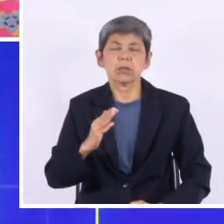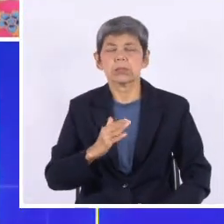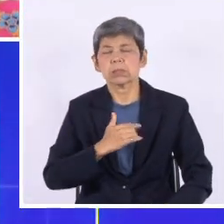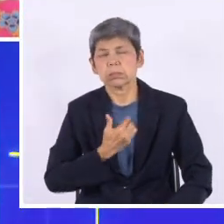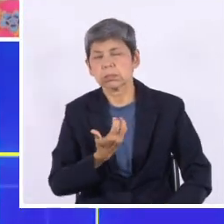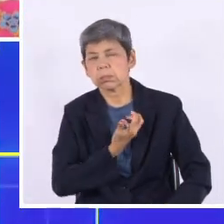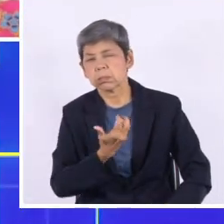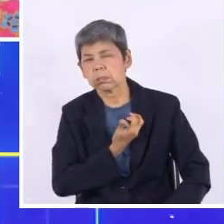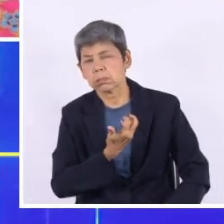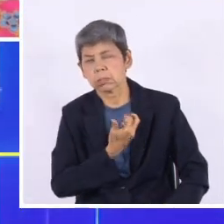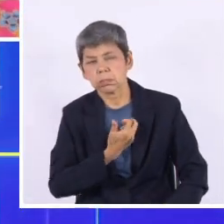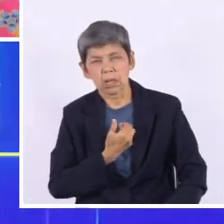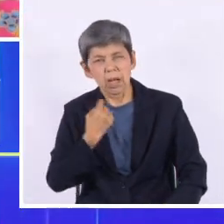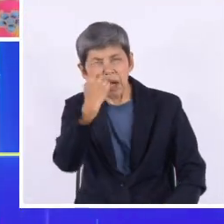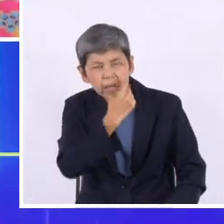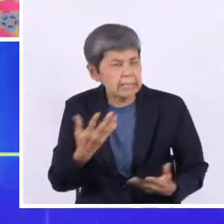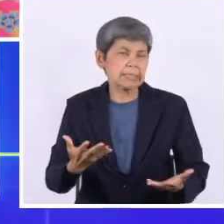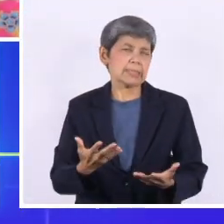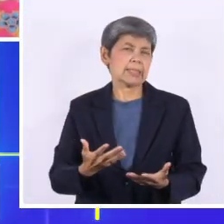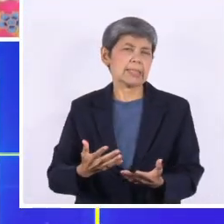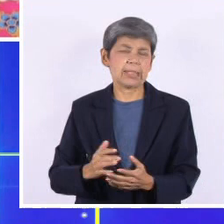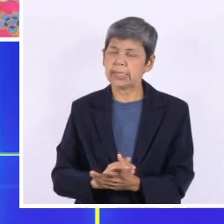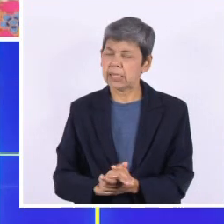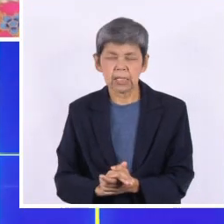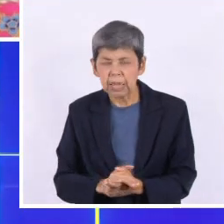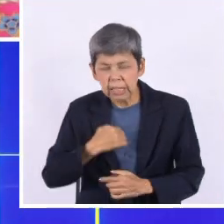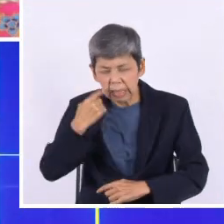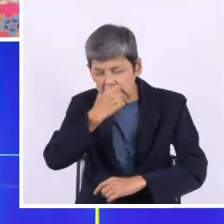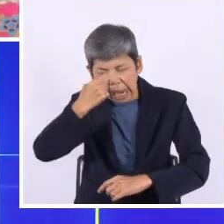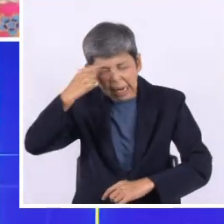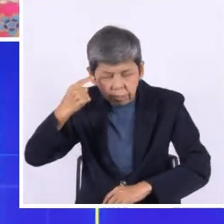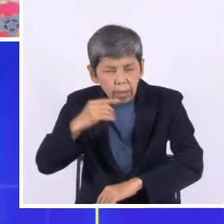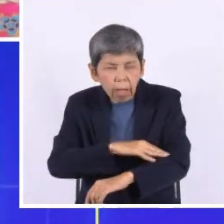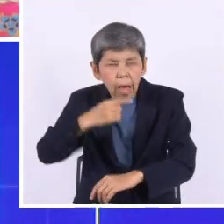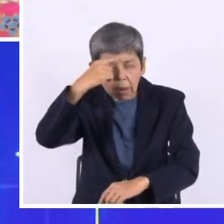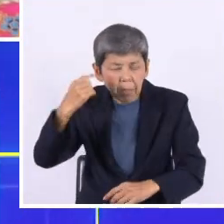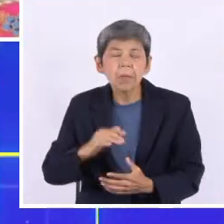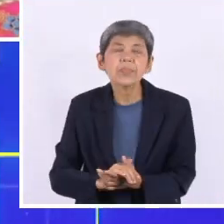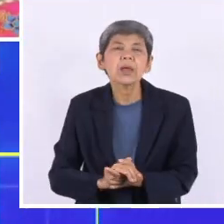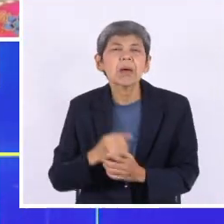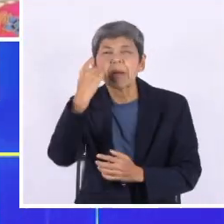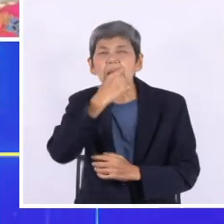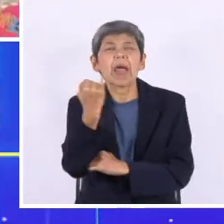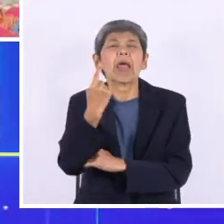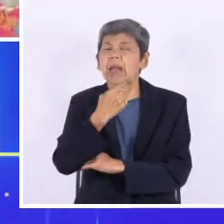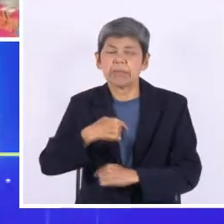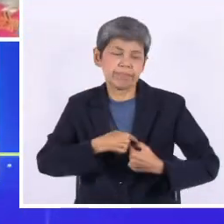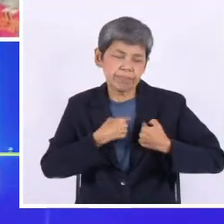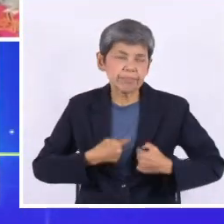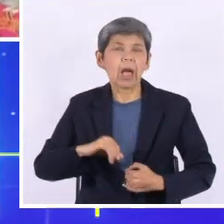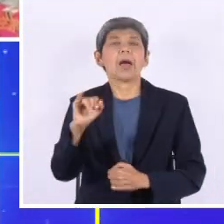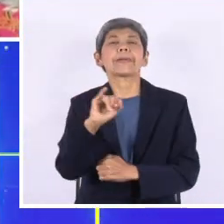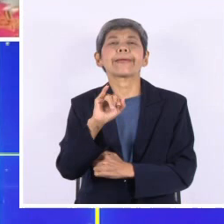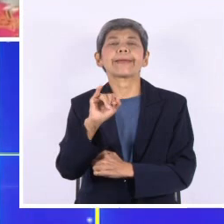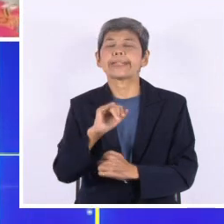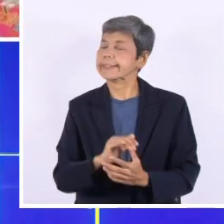ค้นดูสิหน้าตาก็ไม่มีสีมีแสงอะไรดำอื้อลือ เออ อื้อลือ คือจะบอกว่าหน้าตาไม่ดียังจิตใจไม่ดีอีกต่างหาก